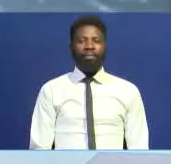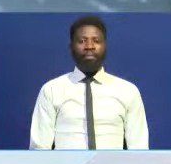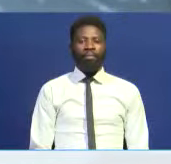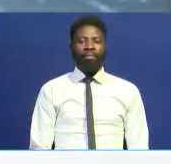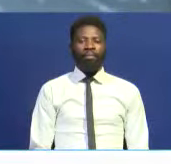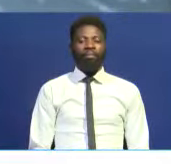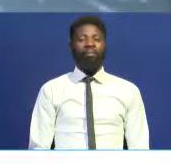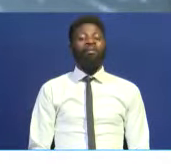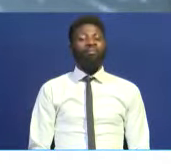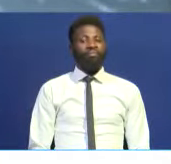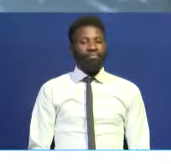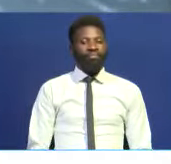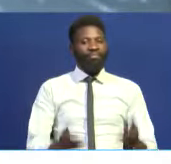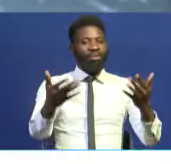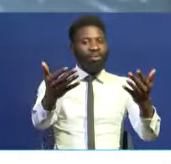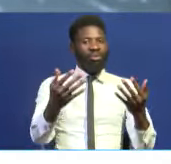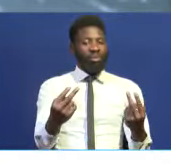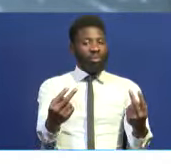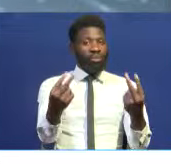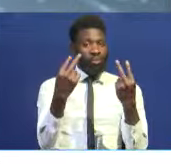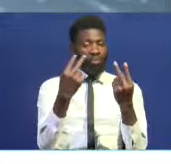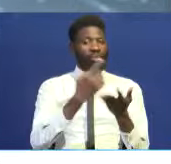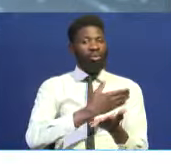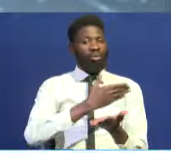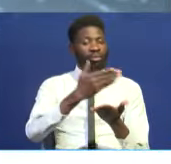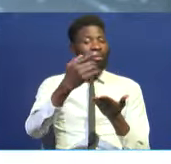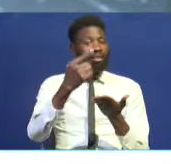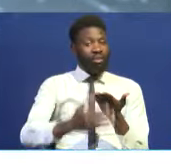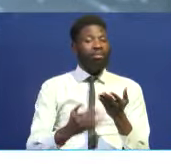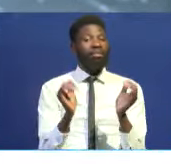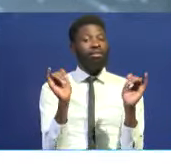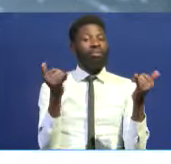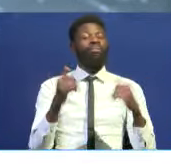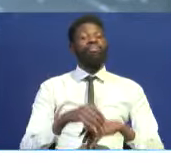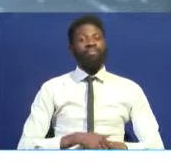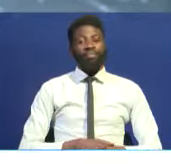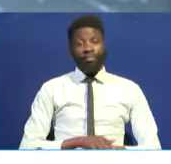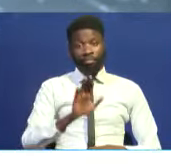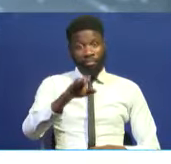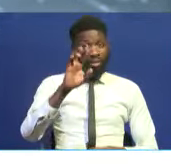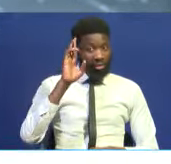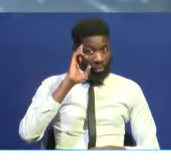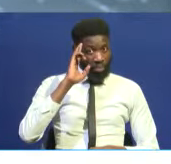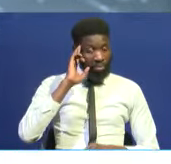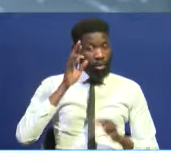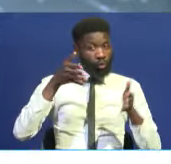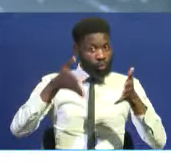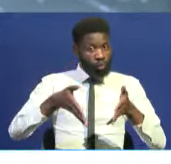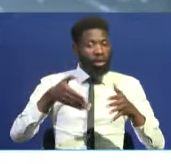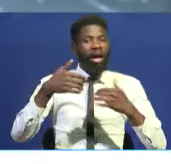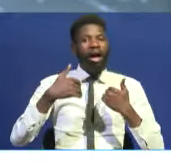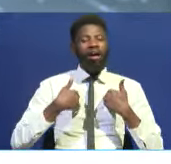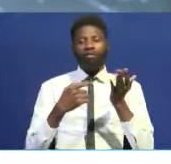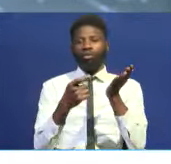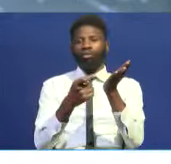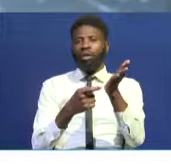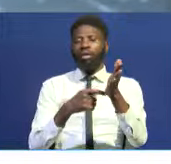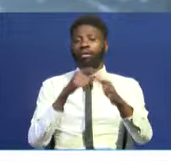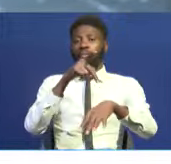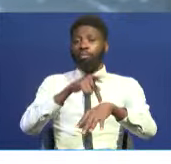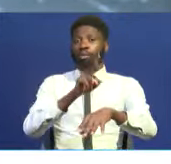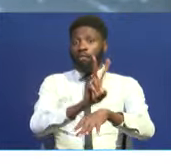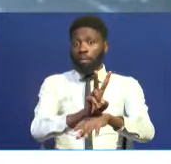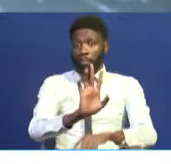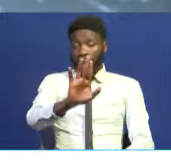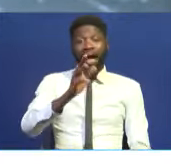Karibu mtazamaji, unaendelea kutazama Darubini Wikendi, na kabla tunaendelea na taarifa zetu na kukumbusha tena methali ya leo, ambapo tunaendelea kupokea maoni